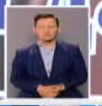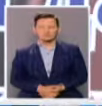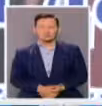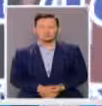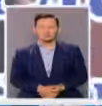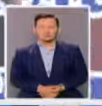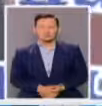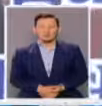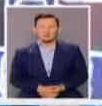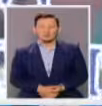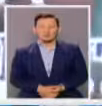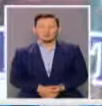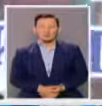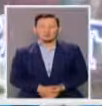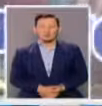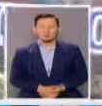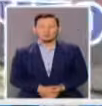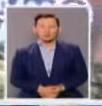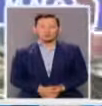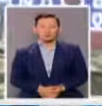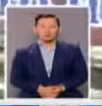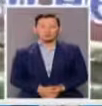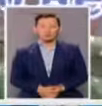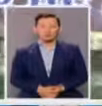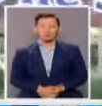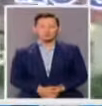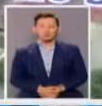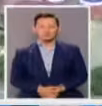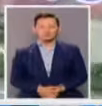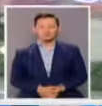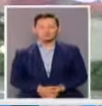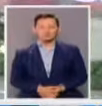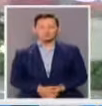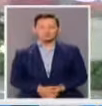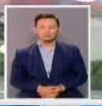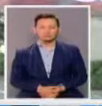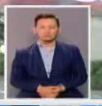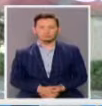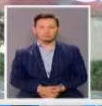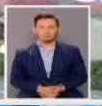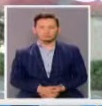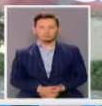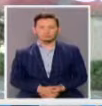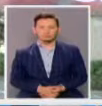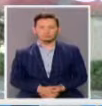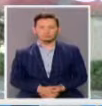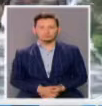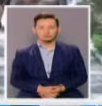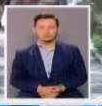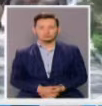из глаз. Спасибо, дорогие ветераны, вам всем, отдельно каждому из